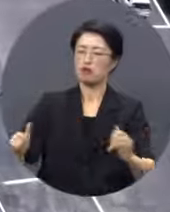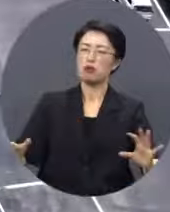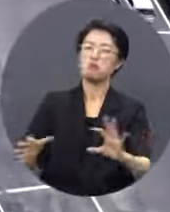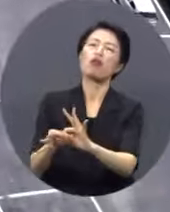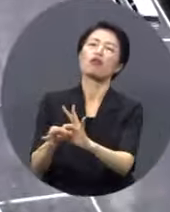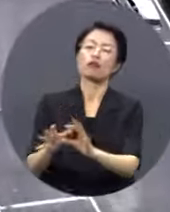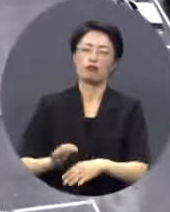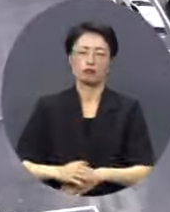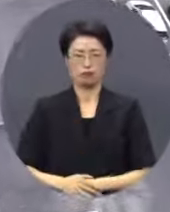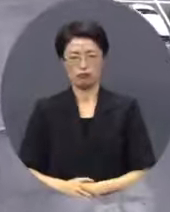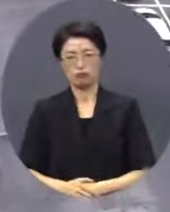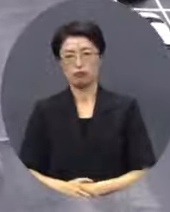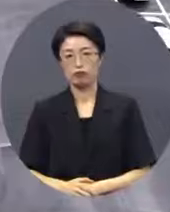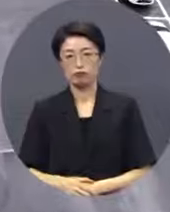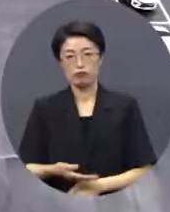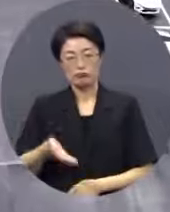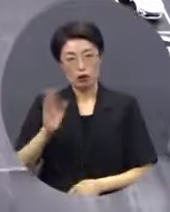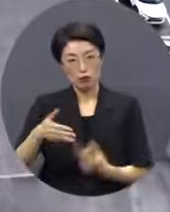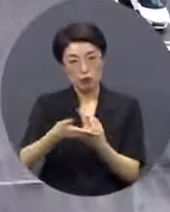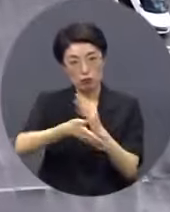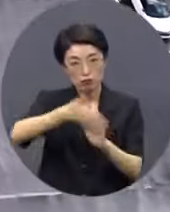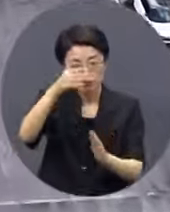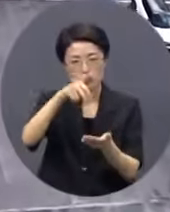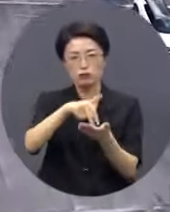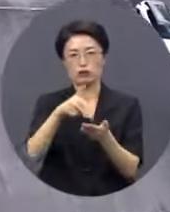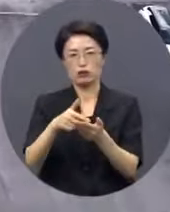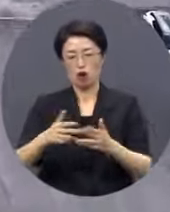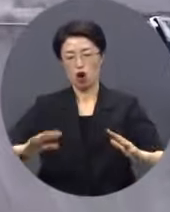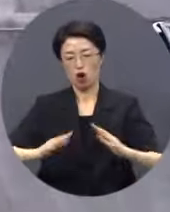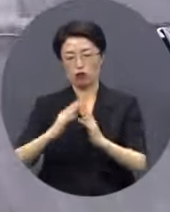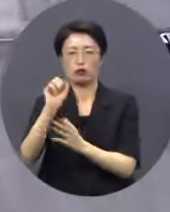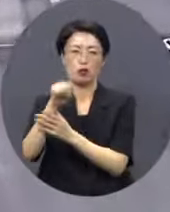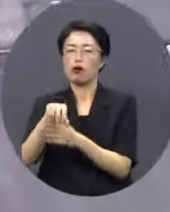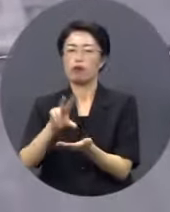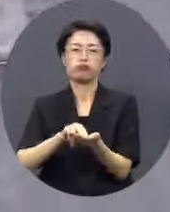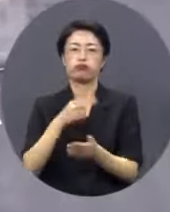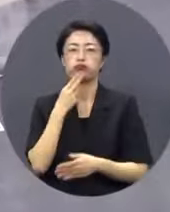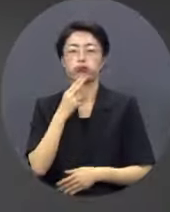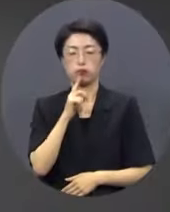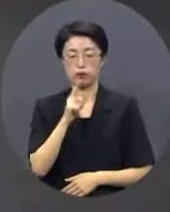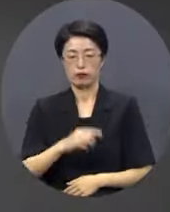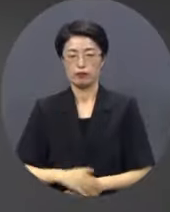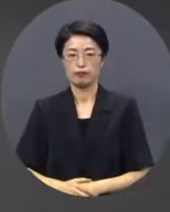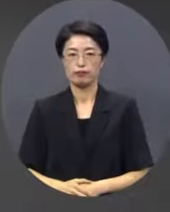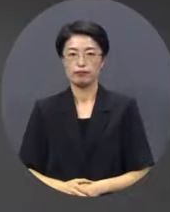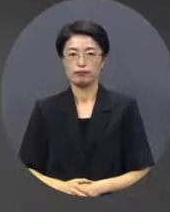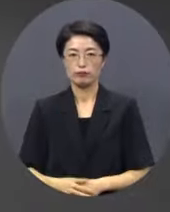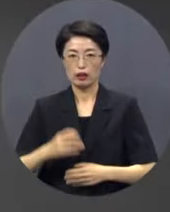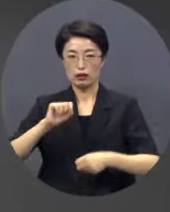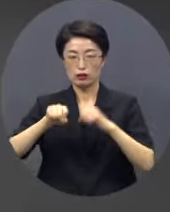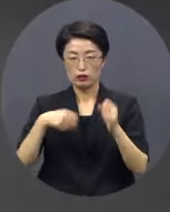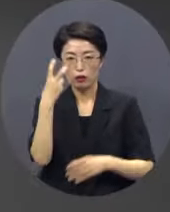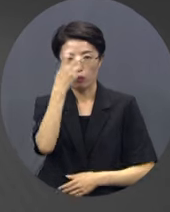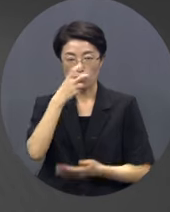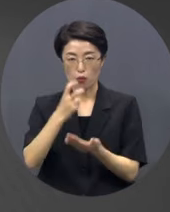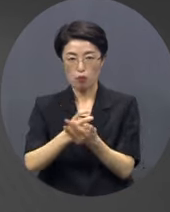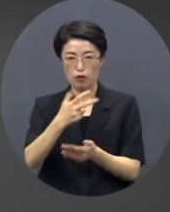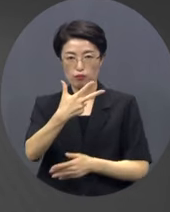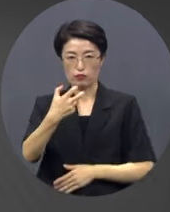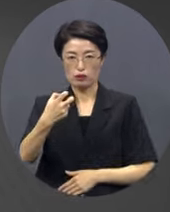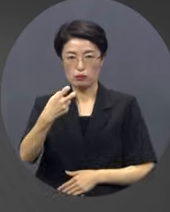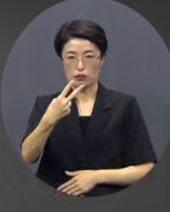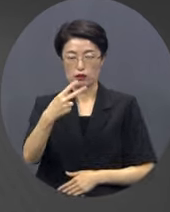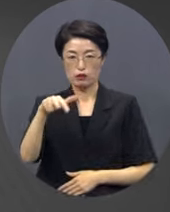들어가가지고. 하지만 제주시는 건축 허가에 크게 문제가 없다는 입장입니다. 동물보호법